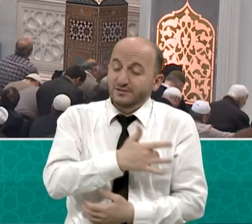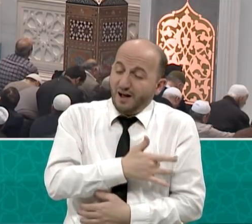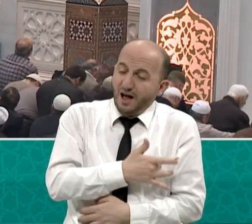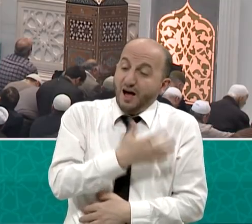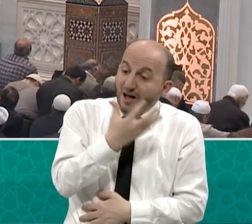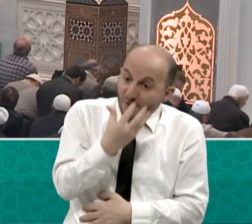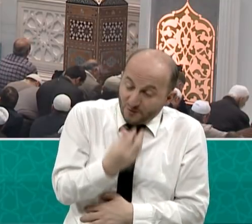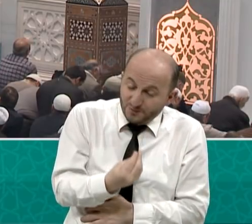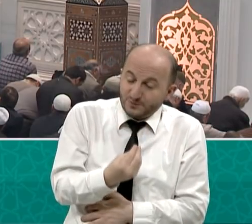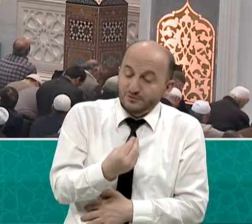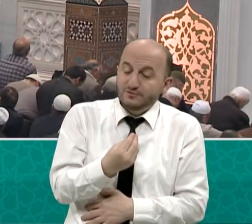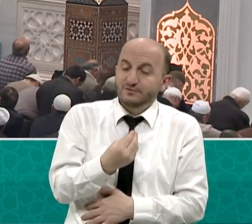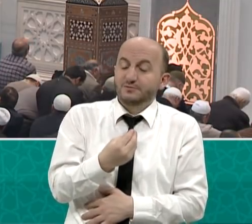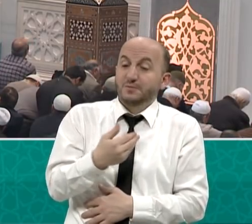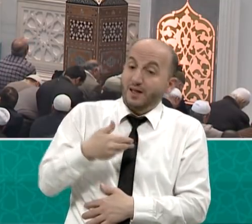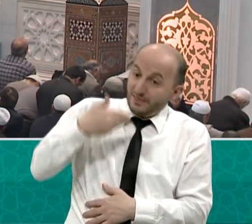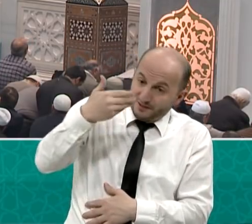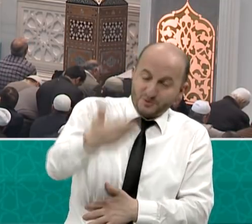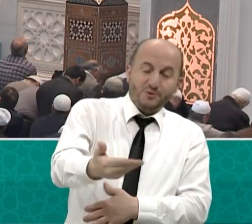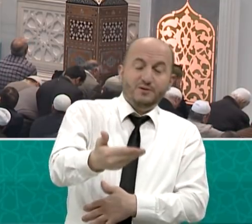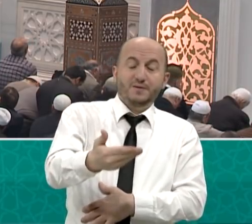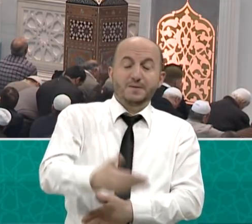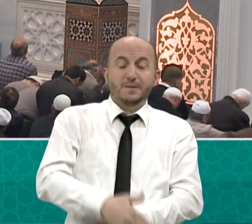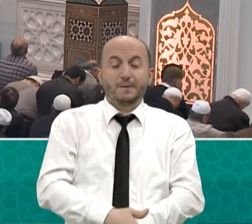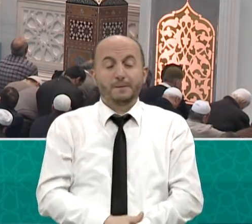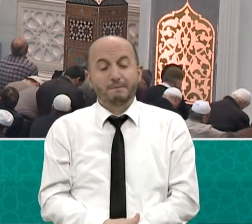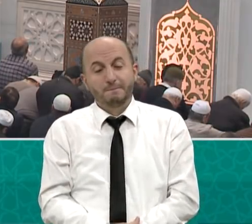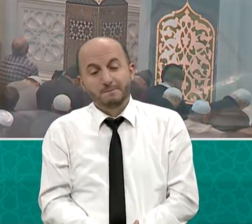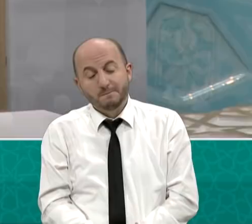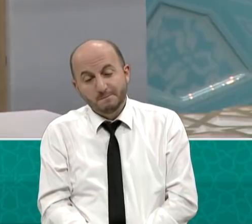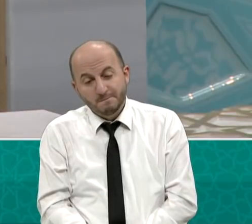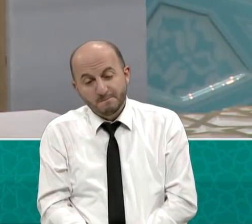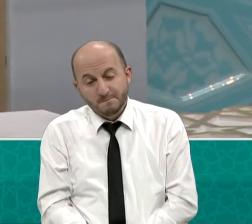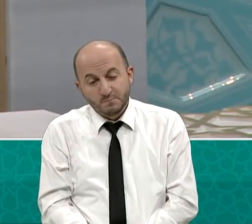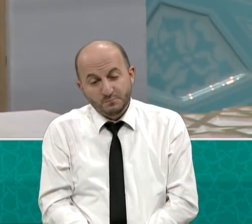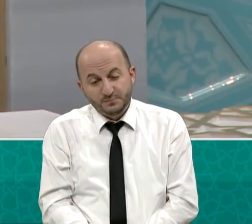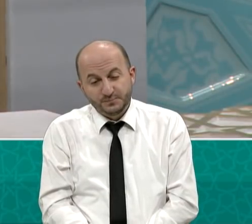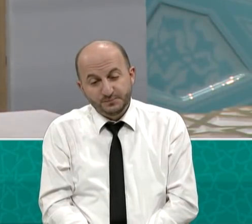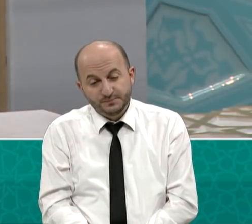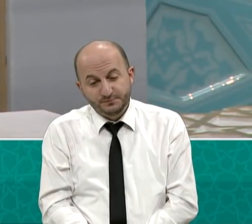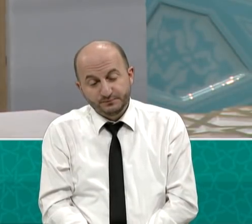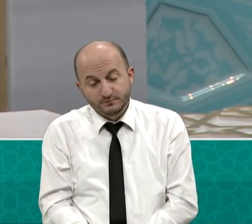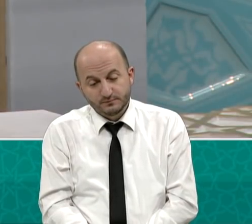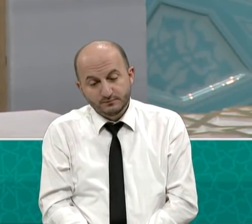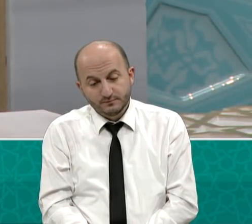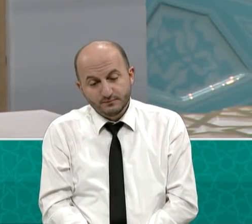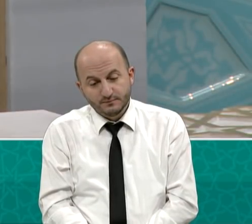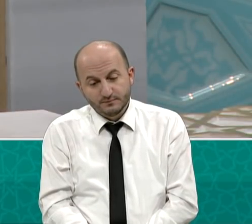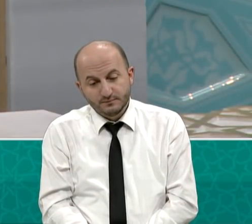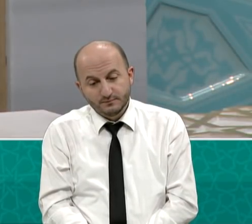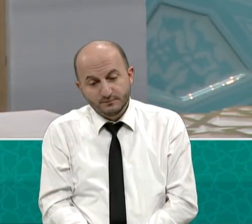olduğunun tezahürlerini bizlere bahşetmiş. Şöyle buyuruyor. وَاِذَا جَاءَكَ الَّذ۪ينَ يُؤْمِنُونَ